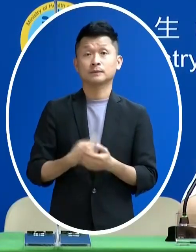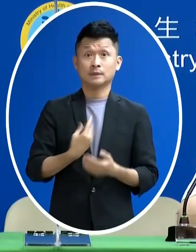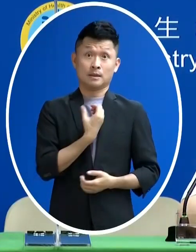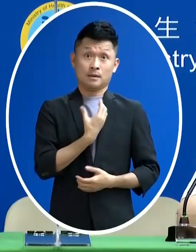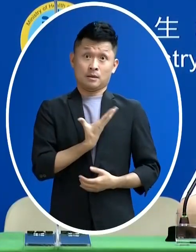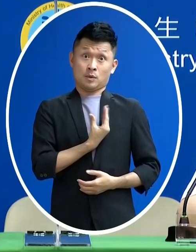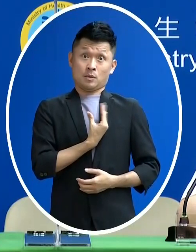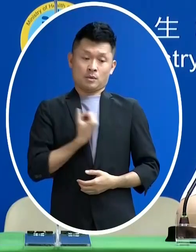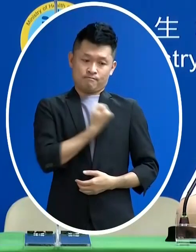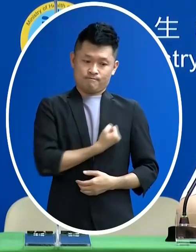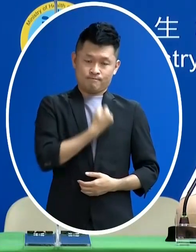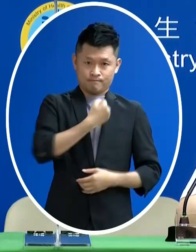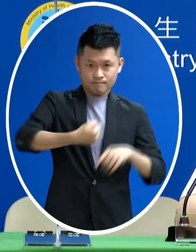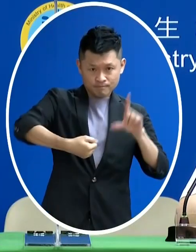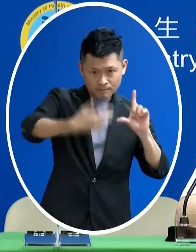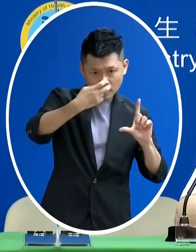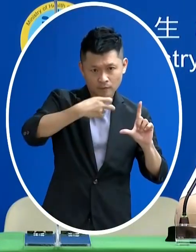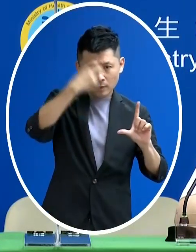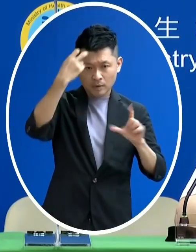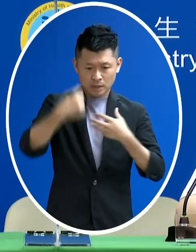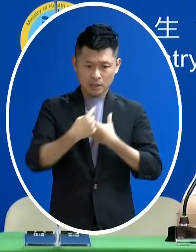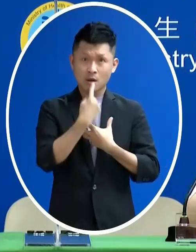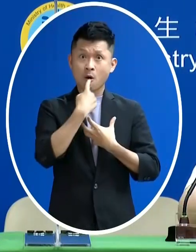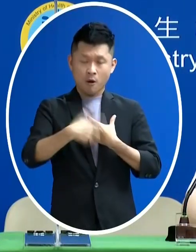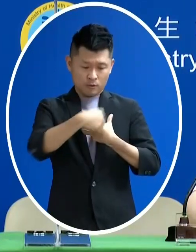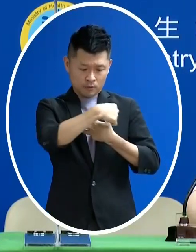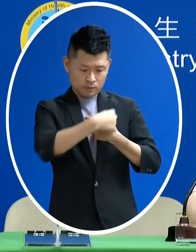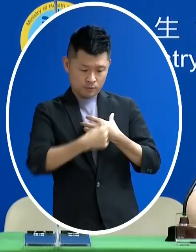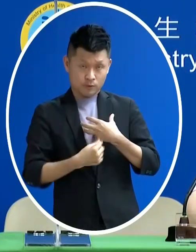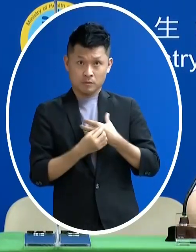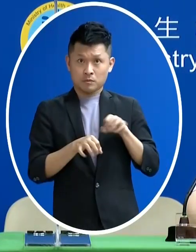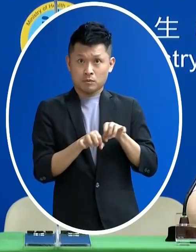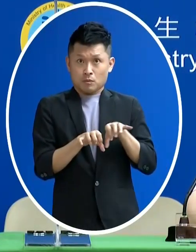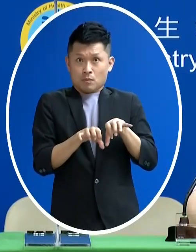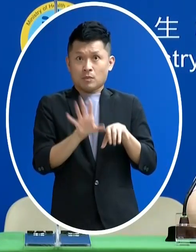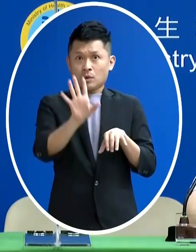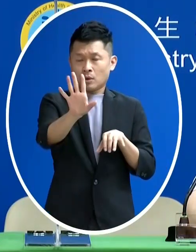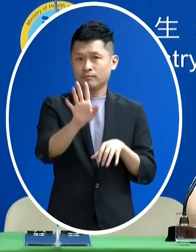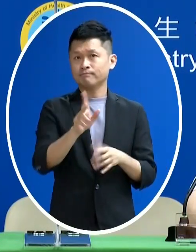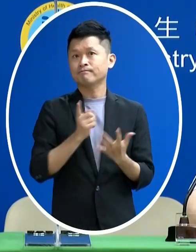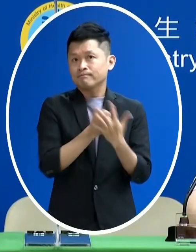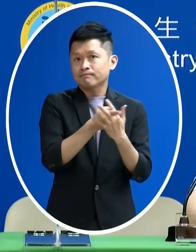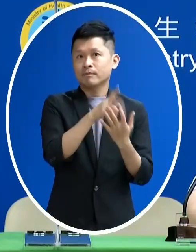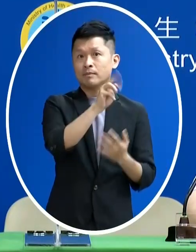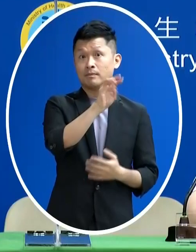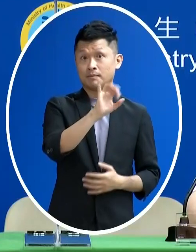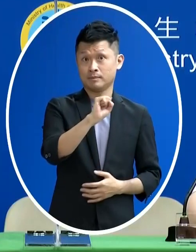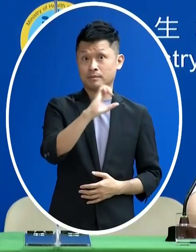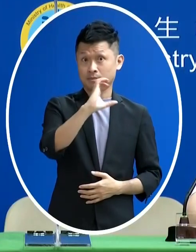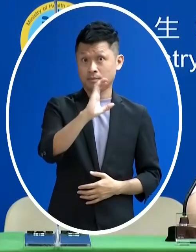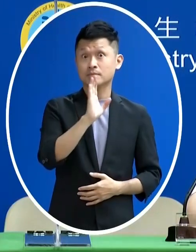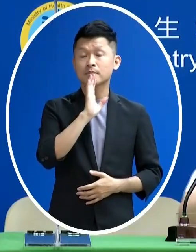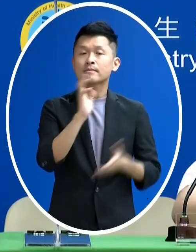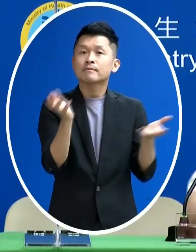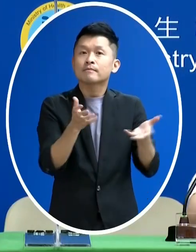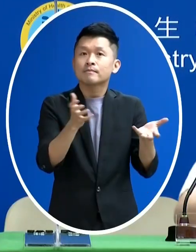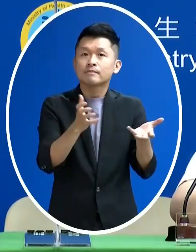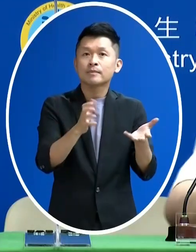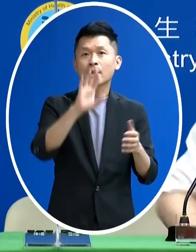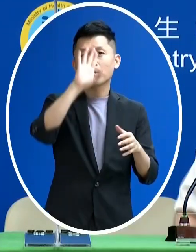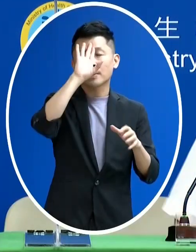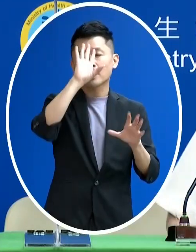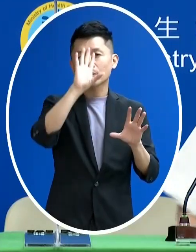超音波的检查显示有冠状动脉的扩大，所以确诊是 Miss C。 经过治疗之后症状也有改善，目